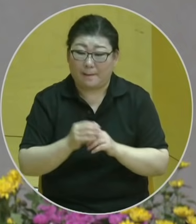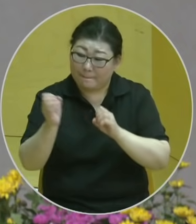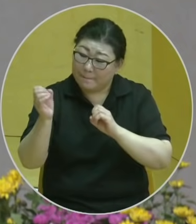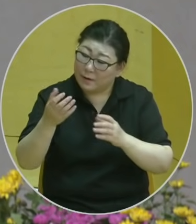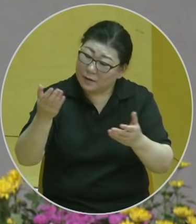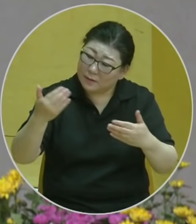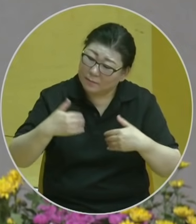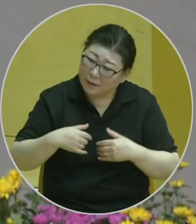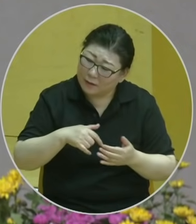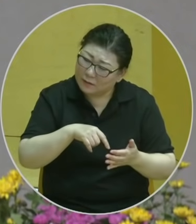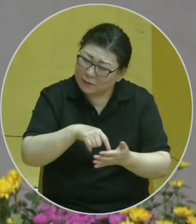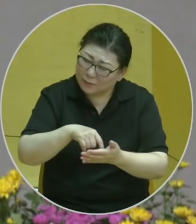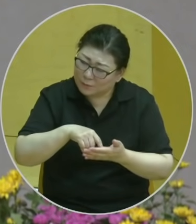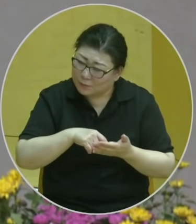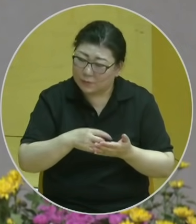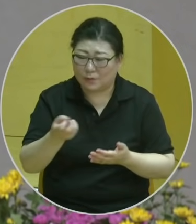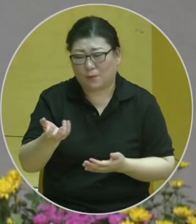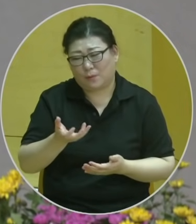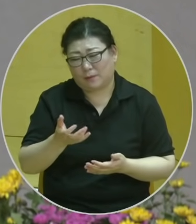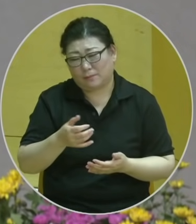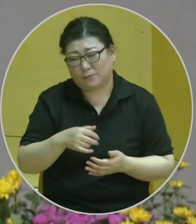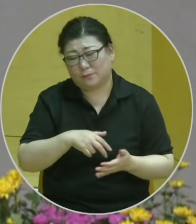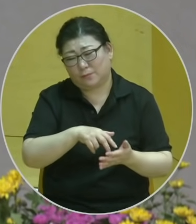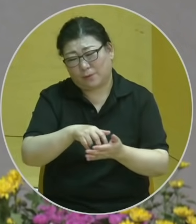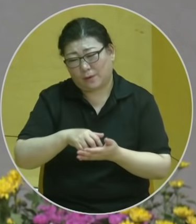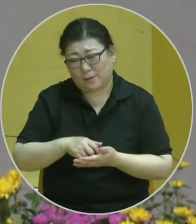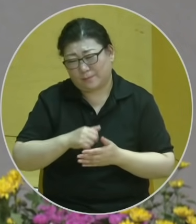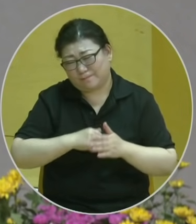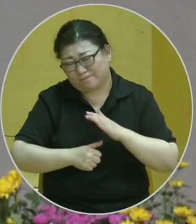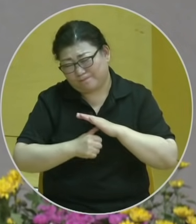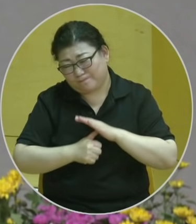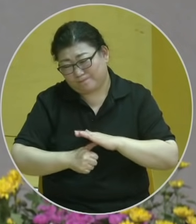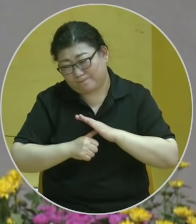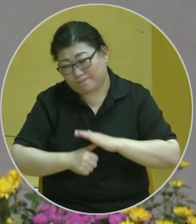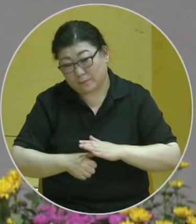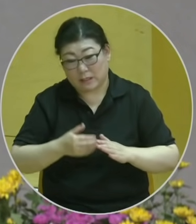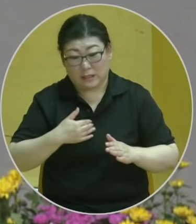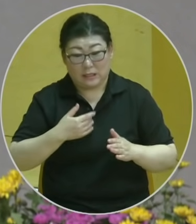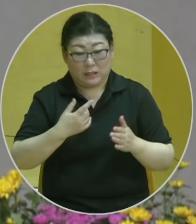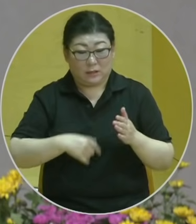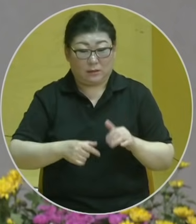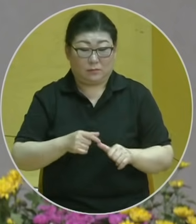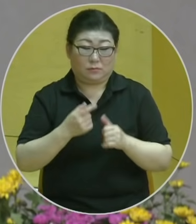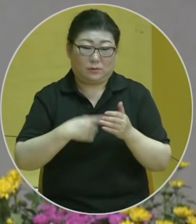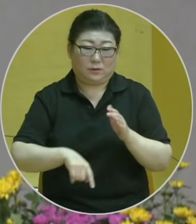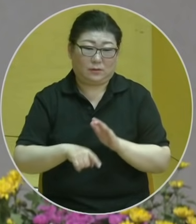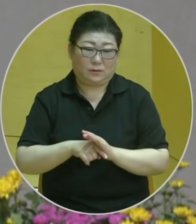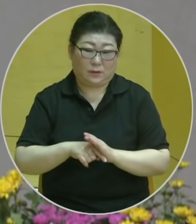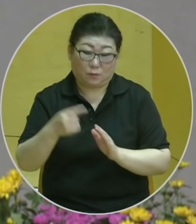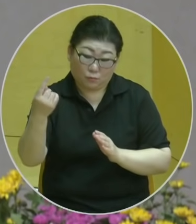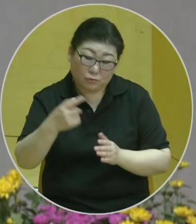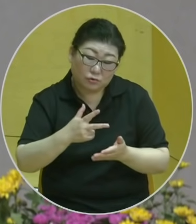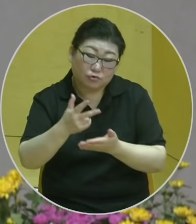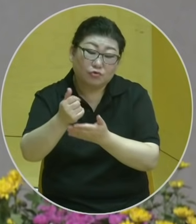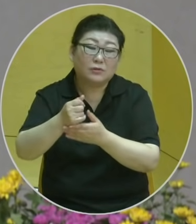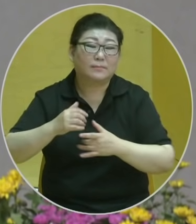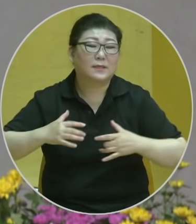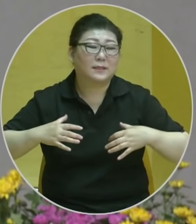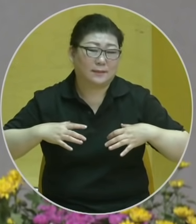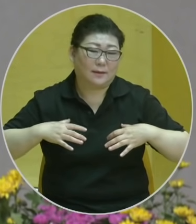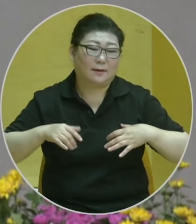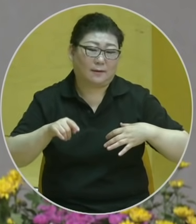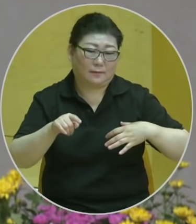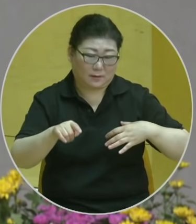고독과 외로움과 아픔과 고통을 다 참으면서도 나를 구원하시기 위해서 오신 그 주님을 자랑하는 것,